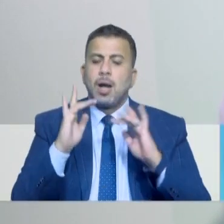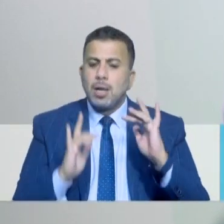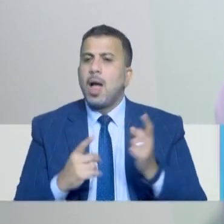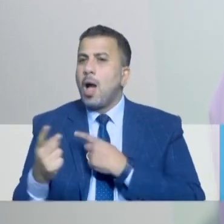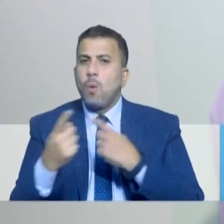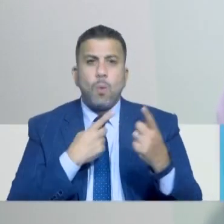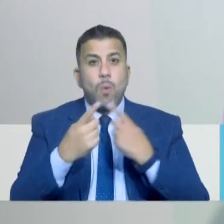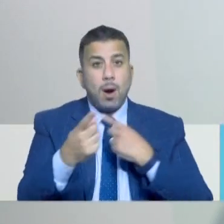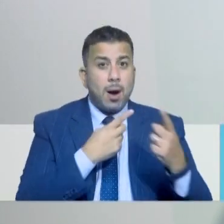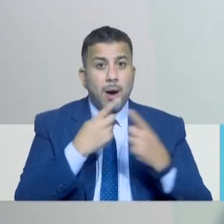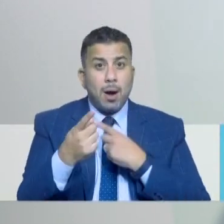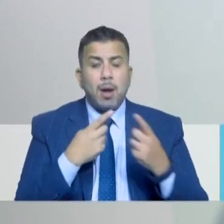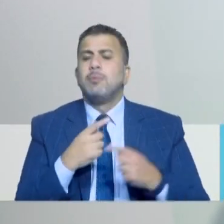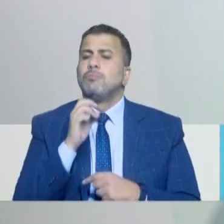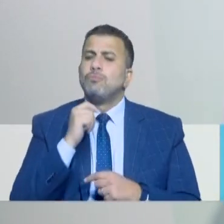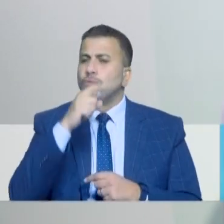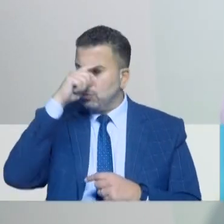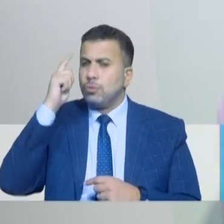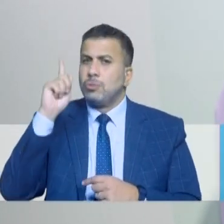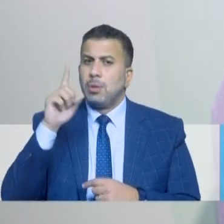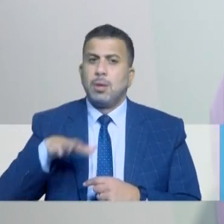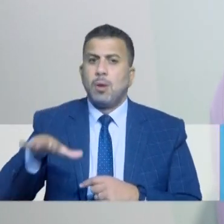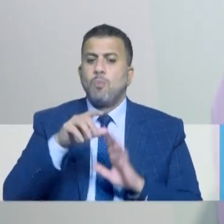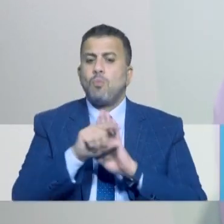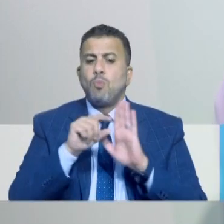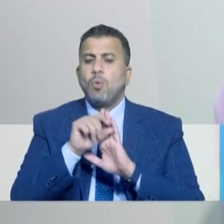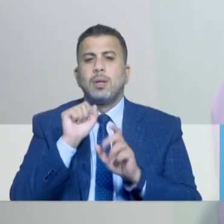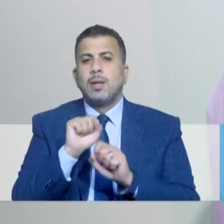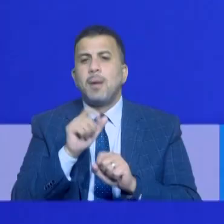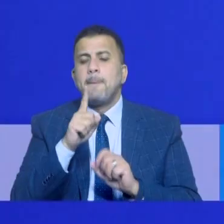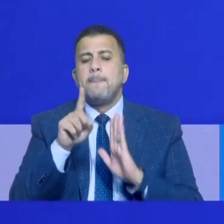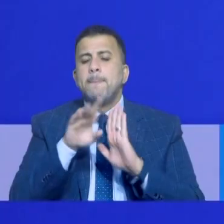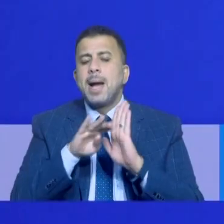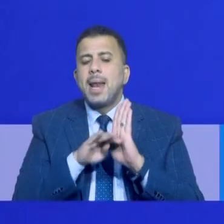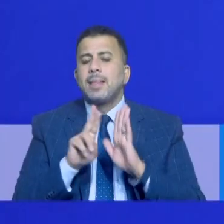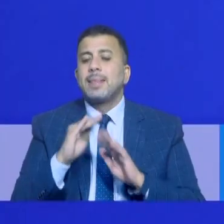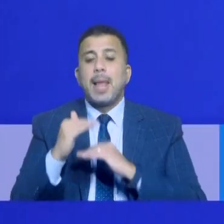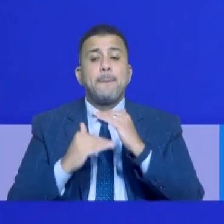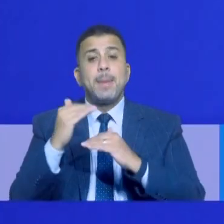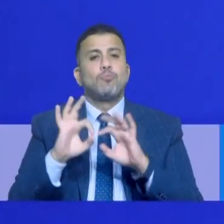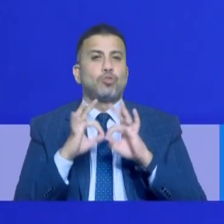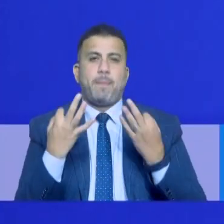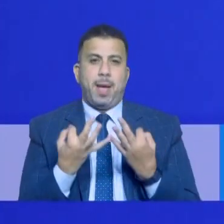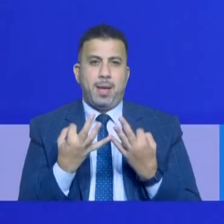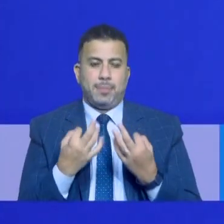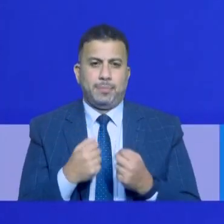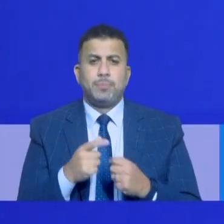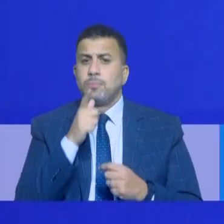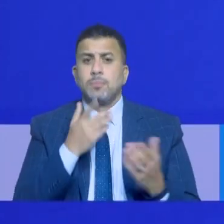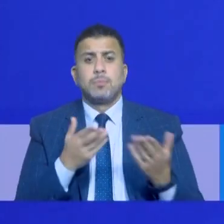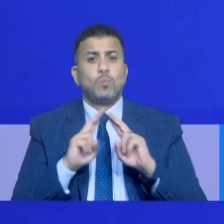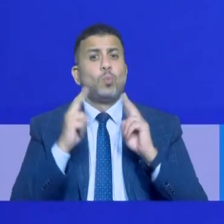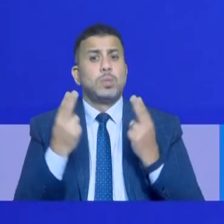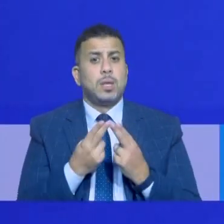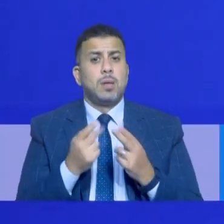حواريه بنغطي ان شاء الله معظم معظم المواضيع اللي تخص استخدام البيانات في التنميه المجتمعيه يستضيف